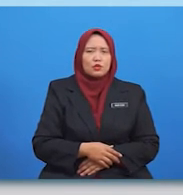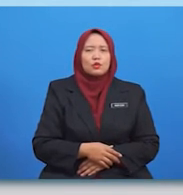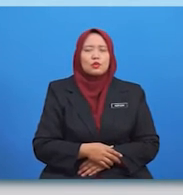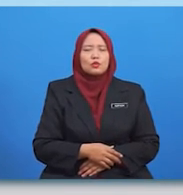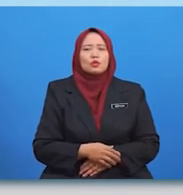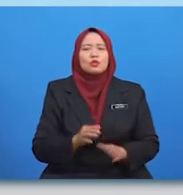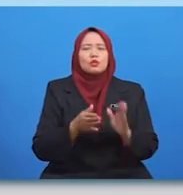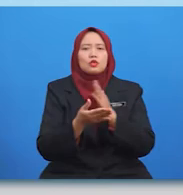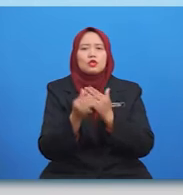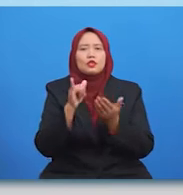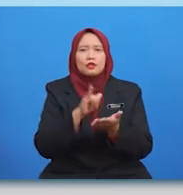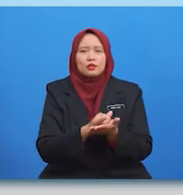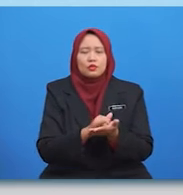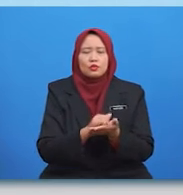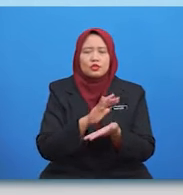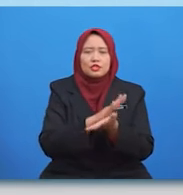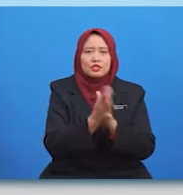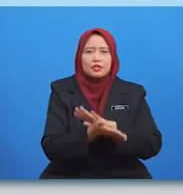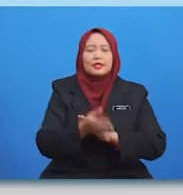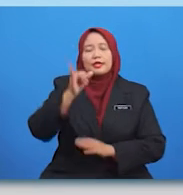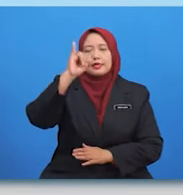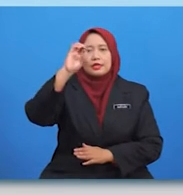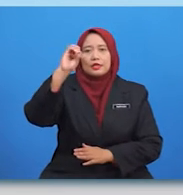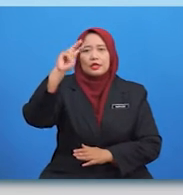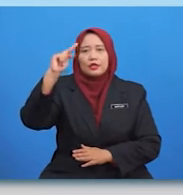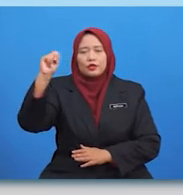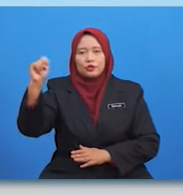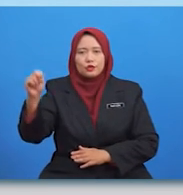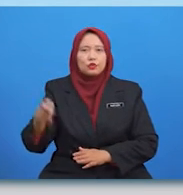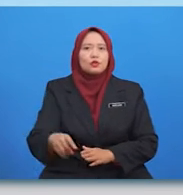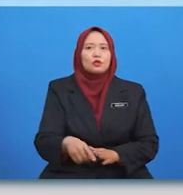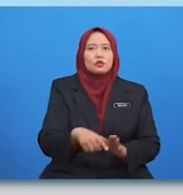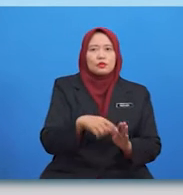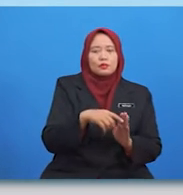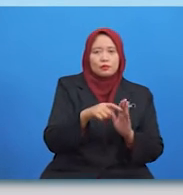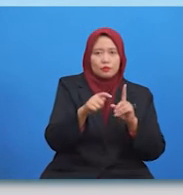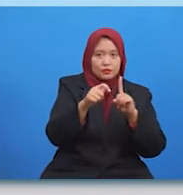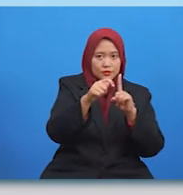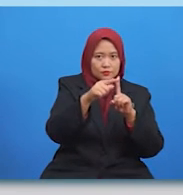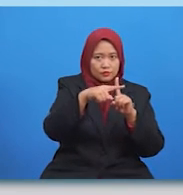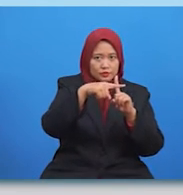Maka ia akan membentuk ion positif, iaitu kation.